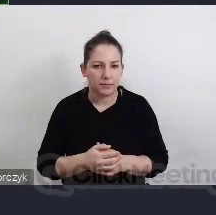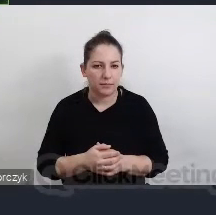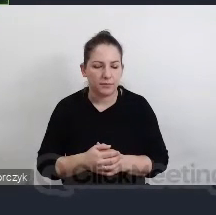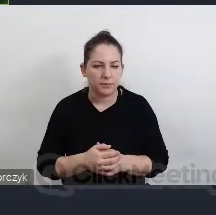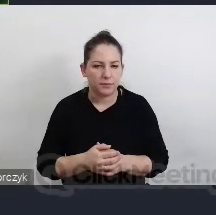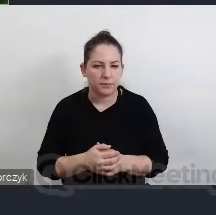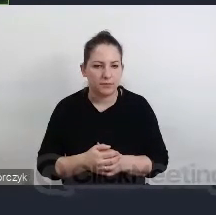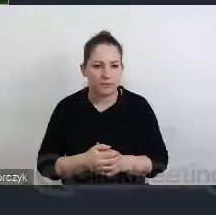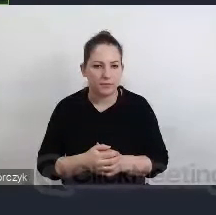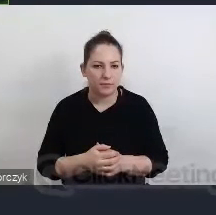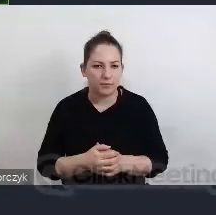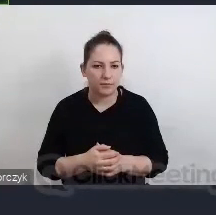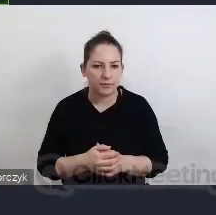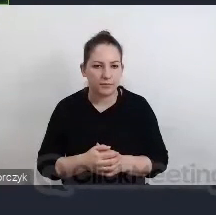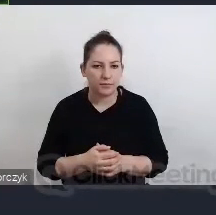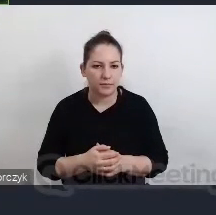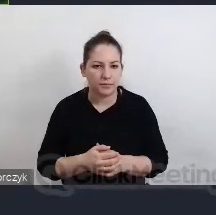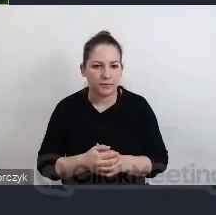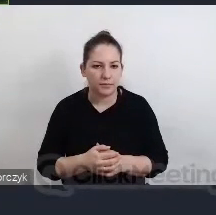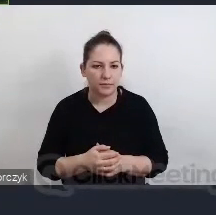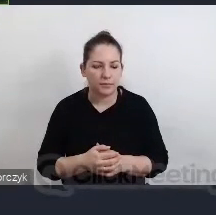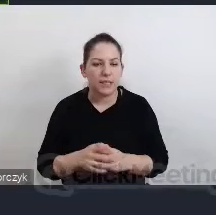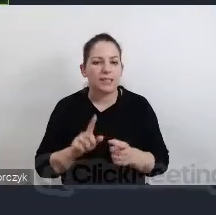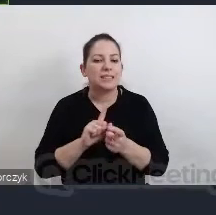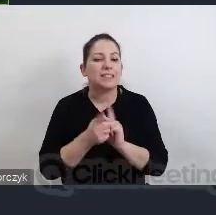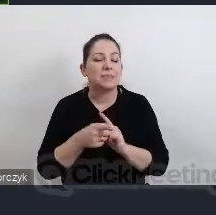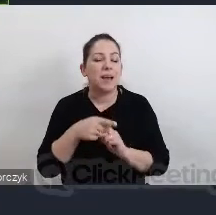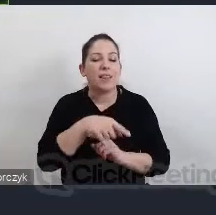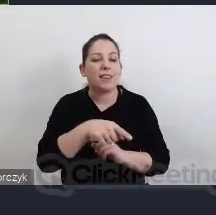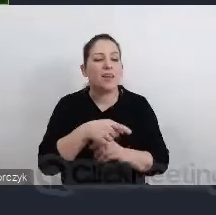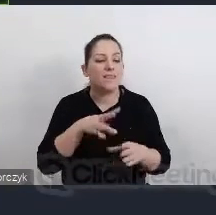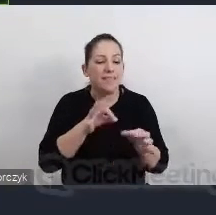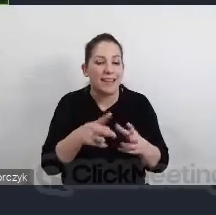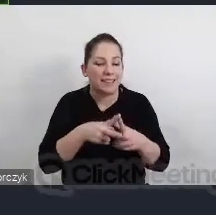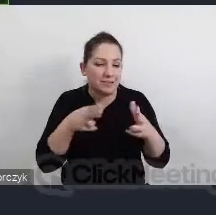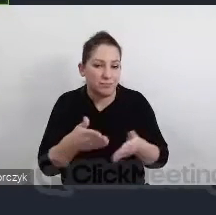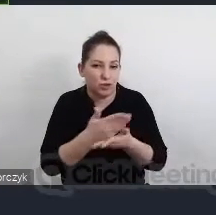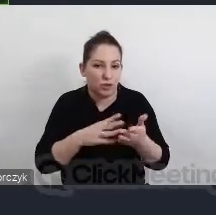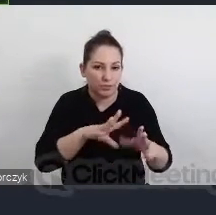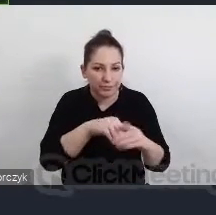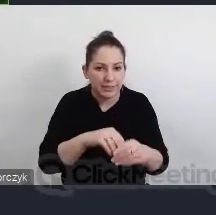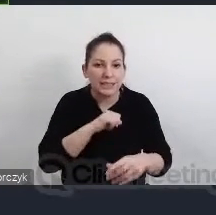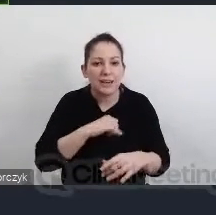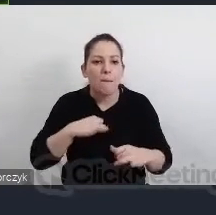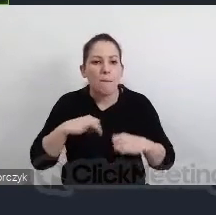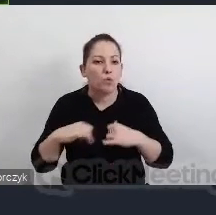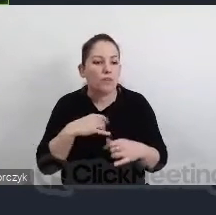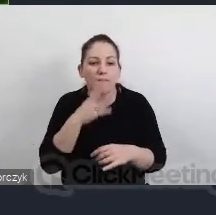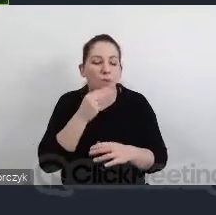no, są już tutaj częściowo wprowadzone i zaskutkują na nas jako samorządy.